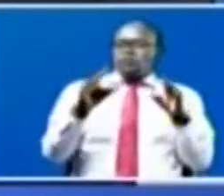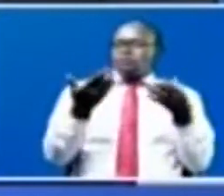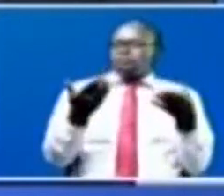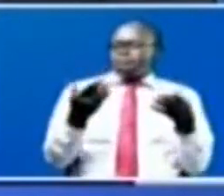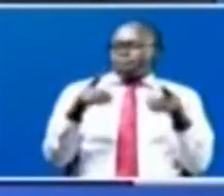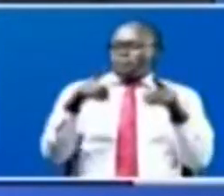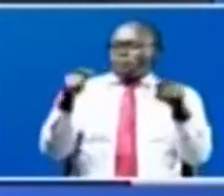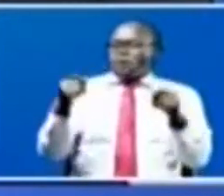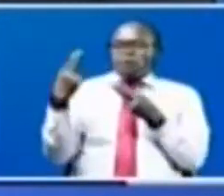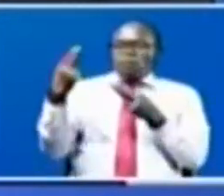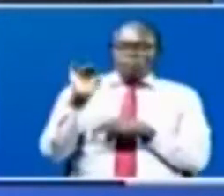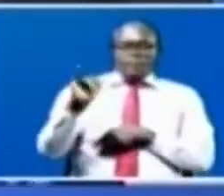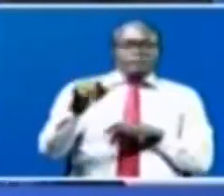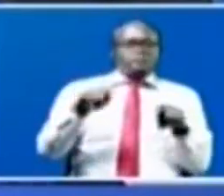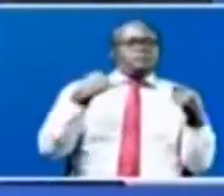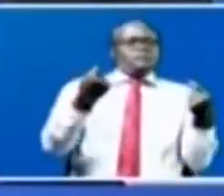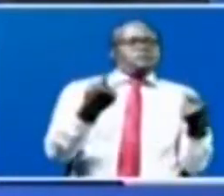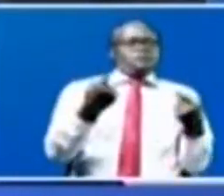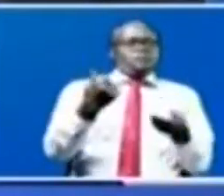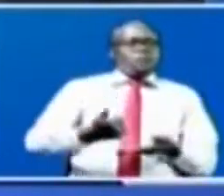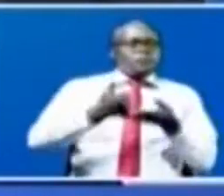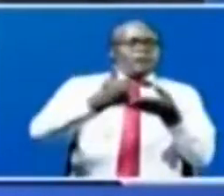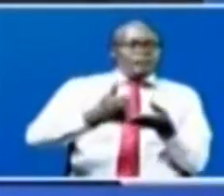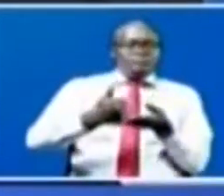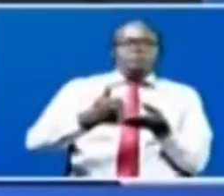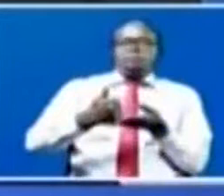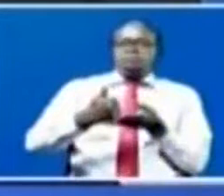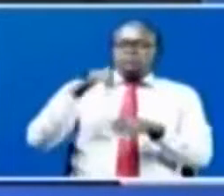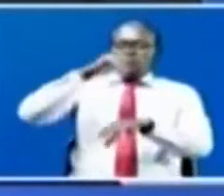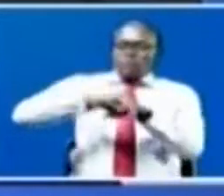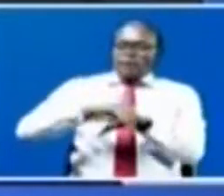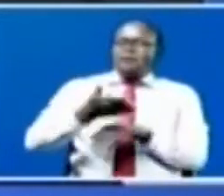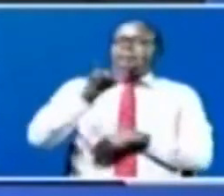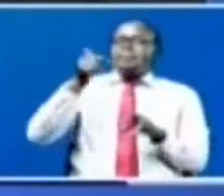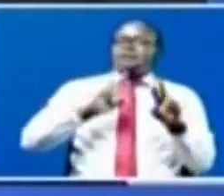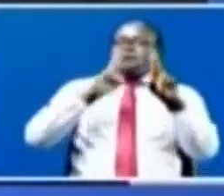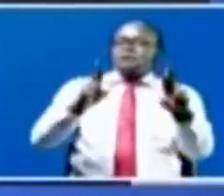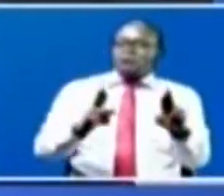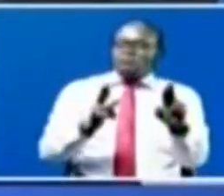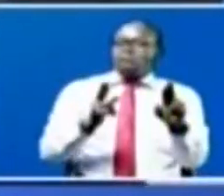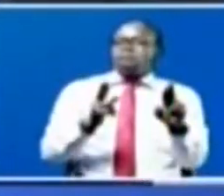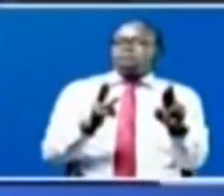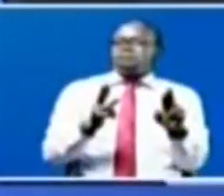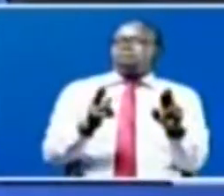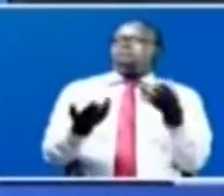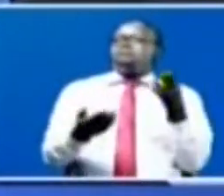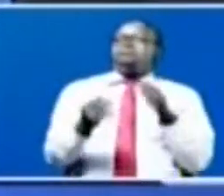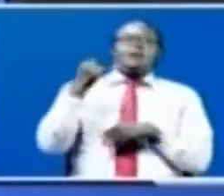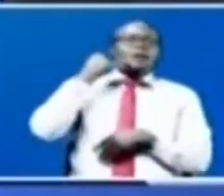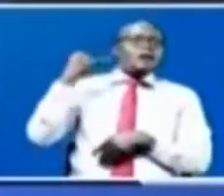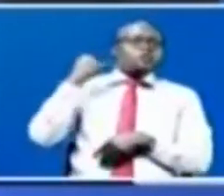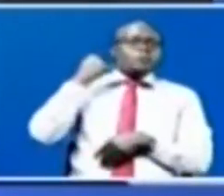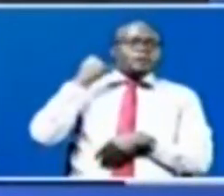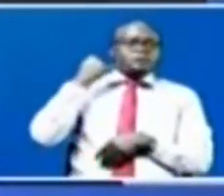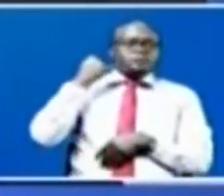Mido ana imani kwamba wachezaji hao wataisaidia timu hiyo kupata matokeo mazuri dhidi ya timu hiyo ambayo ilikuwa inajulikana kama Nakumat